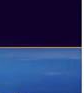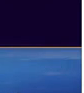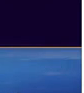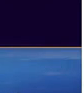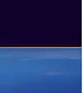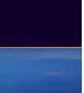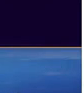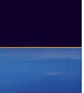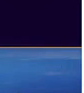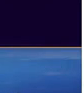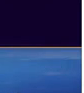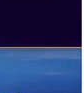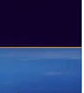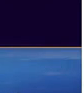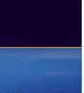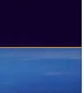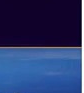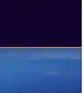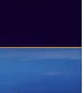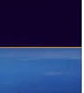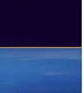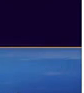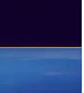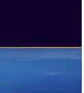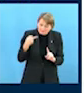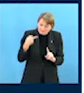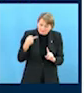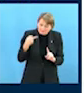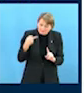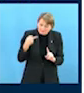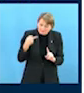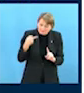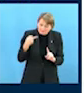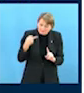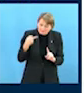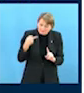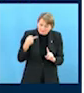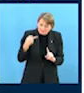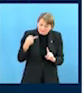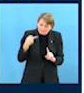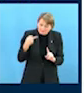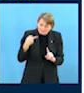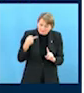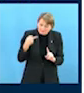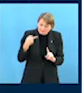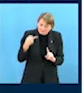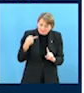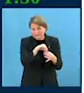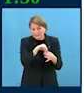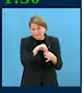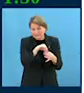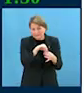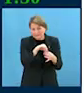İyi günler Batı Ermenistan devlet televizyonu Türkçe haberleri sunar Batı Ermenistan ermenilerinin yerli